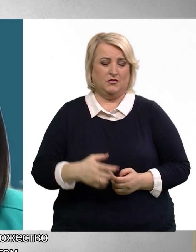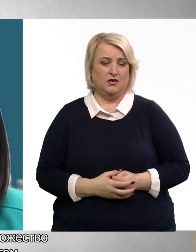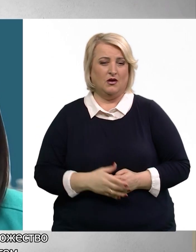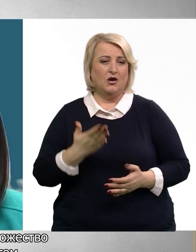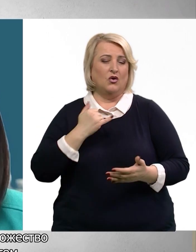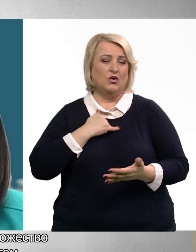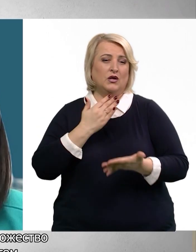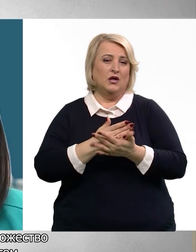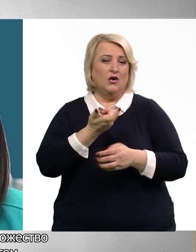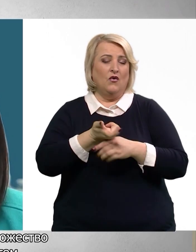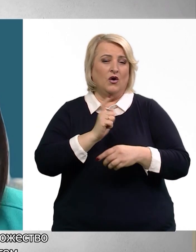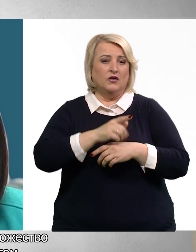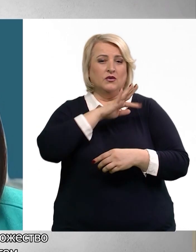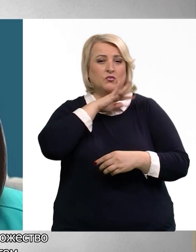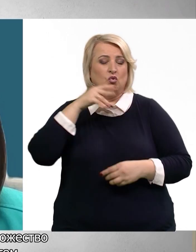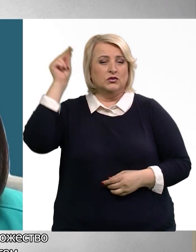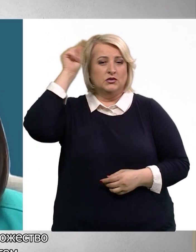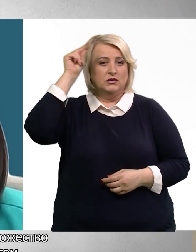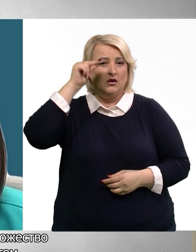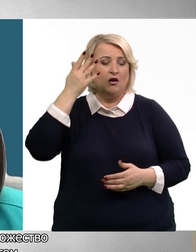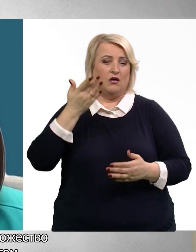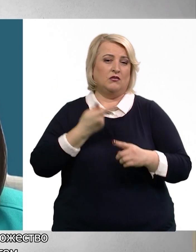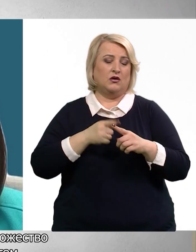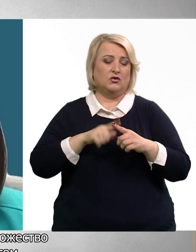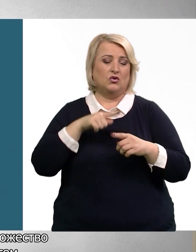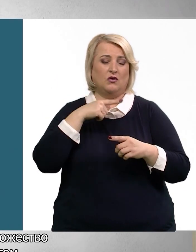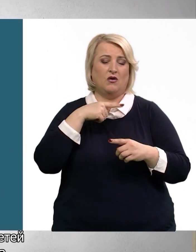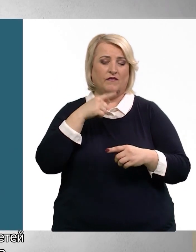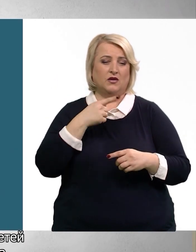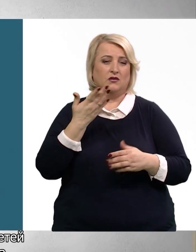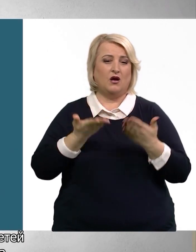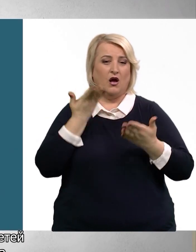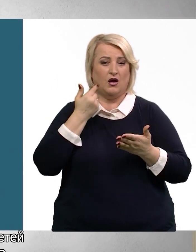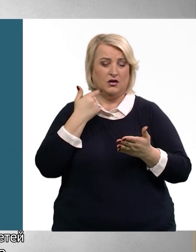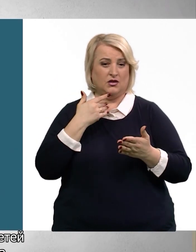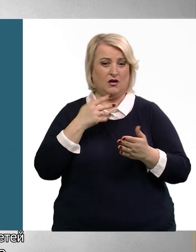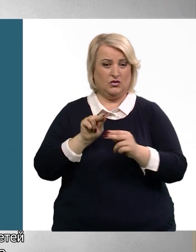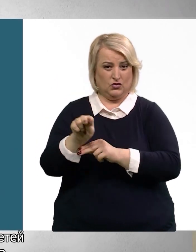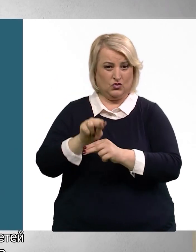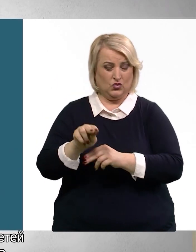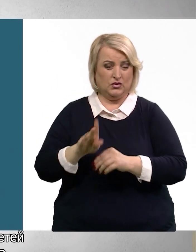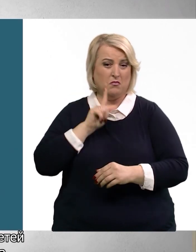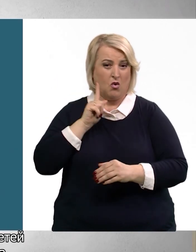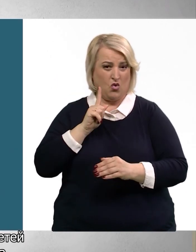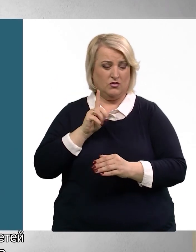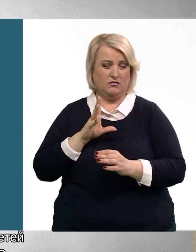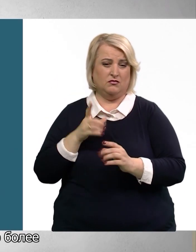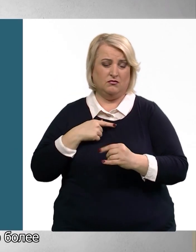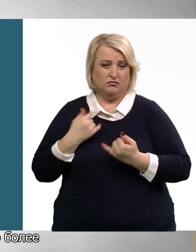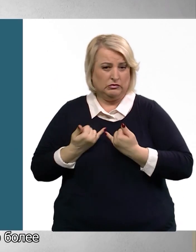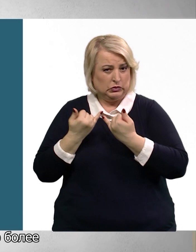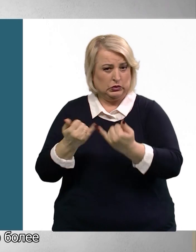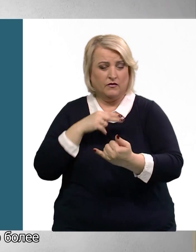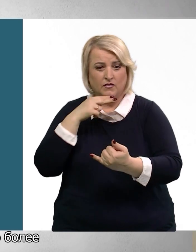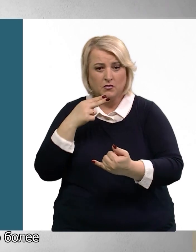place lor. Și avem foarte multe studii care ne spun că dacă investim în ei când sunt tineri, ei vor deveni mult